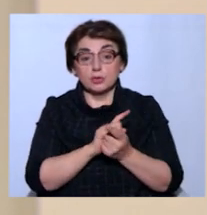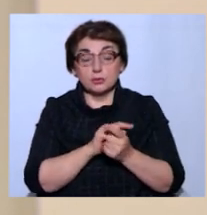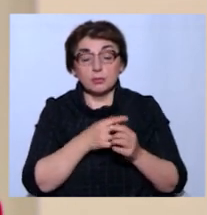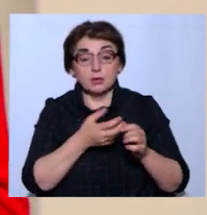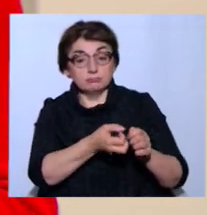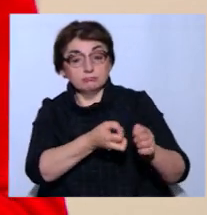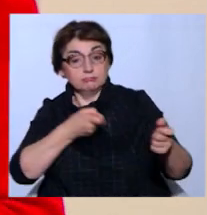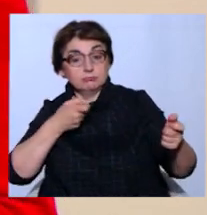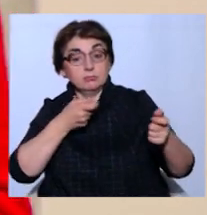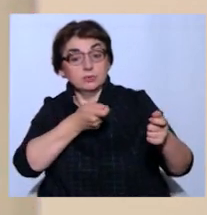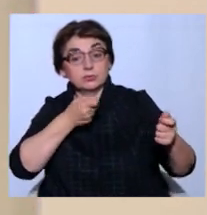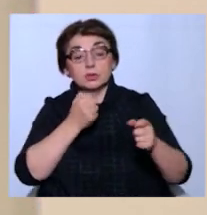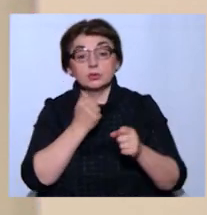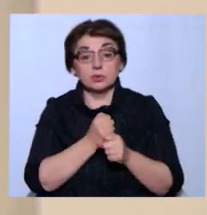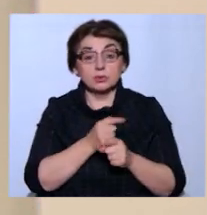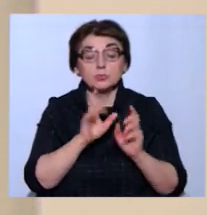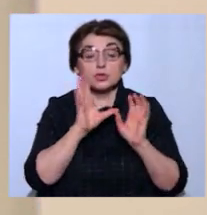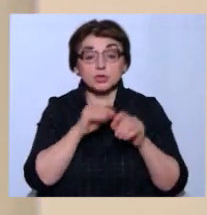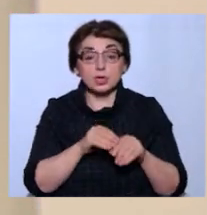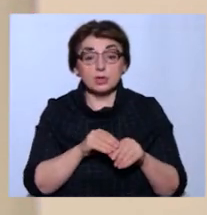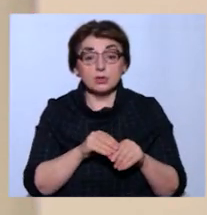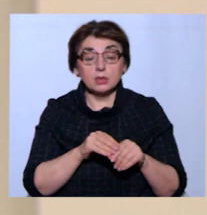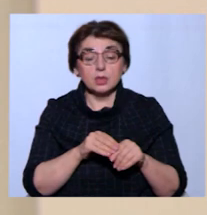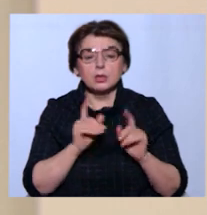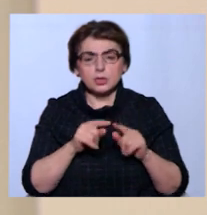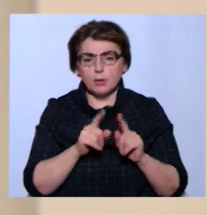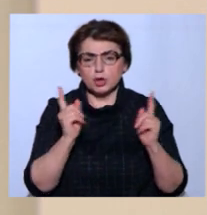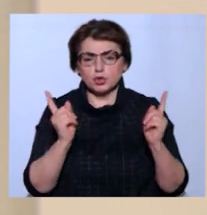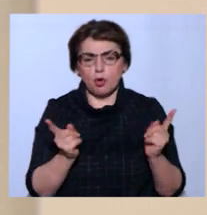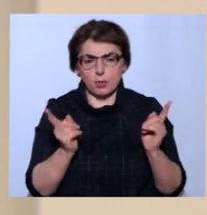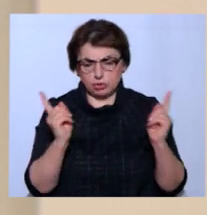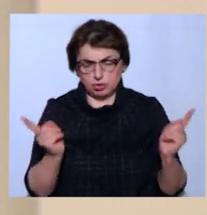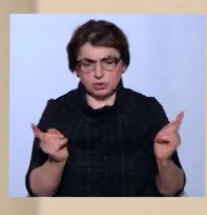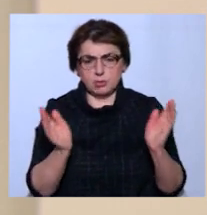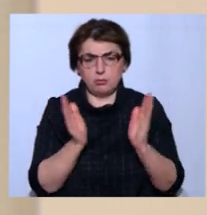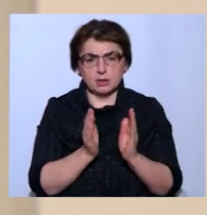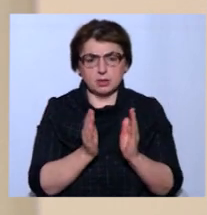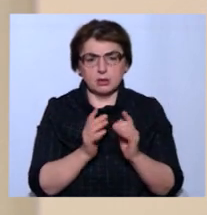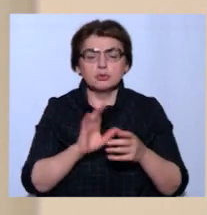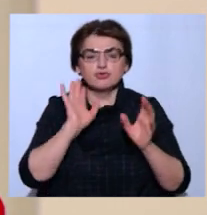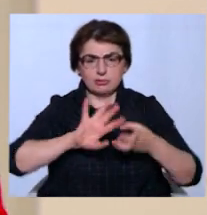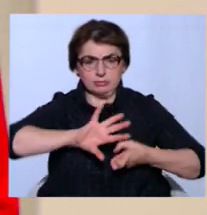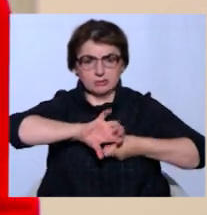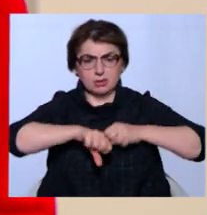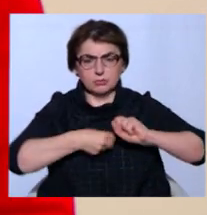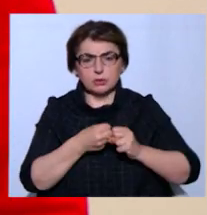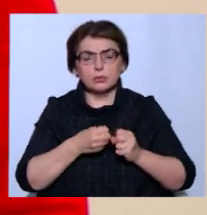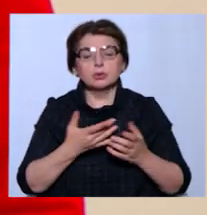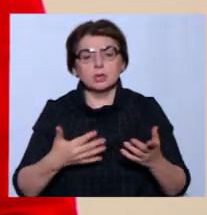არის მოზიდვის დროს. ასევე შეიძლება ზომა შეუცვალოთ საგანს, ის დავგრეხოთ და ასე